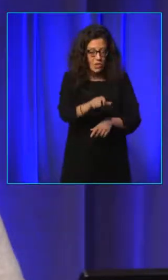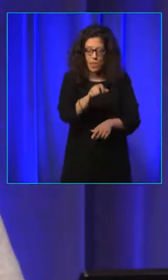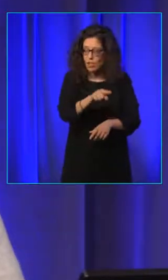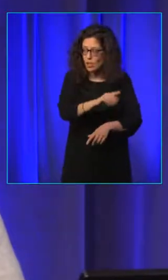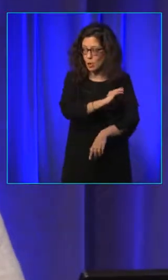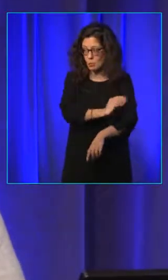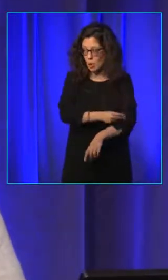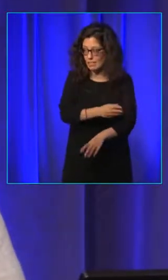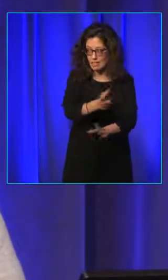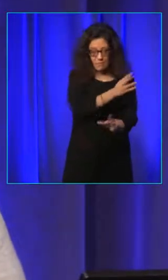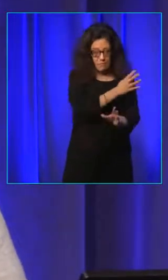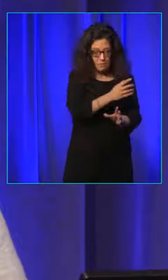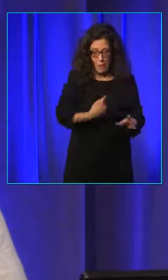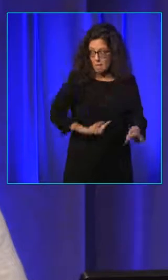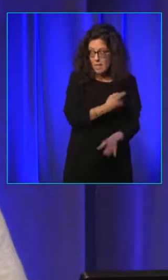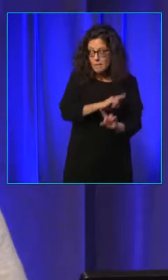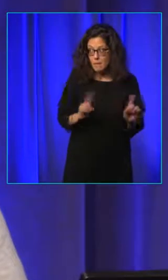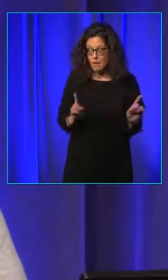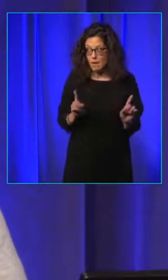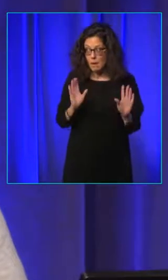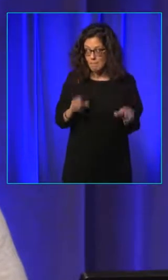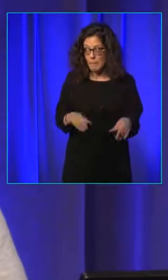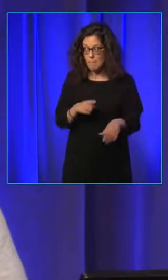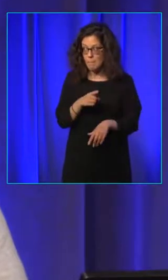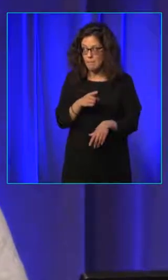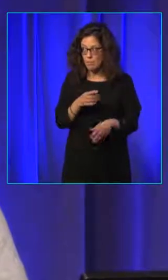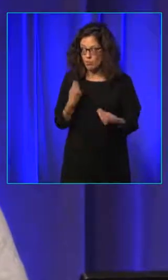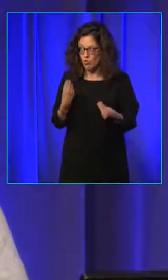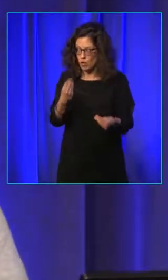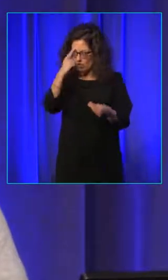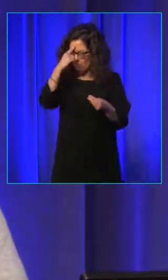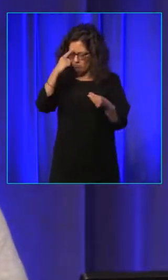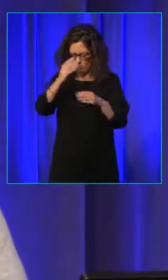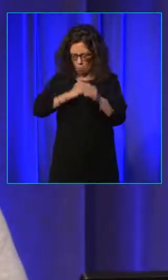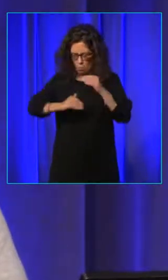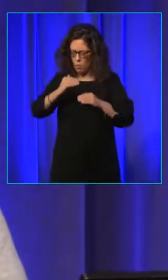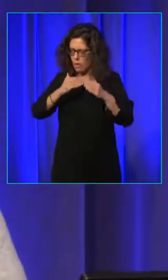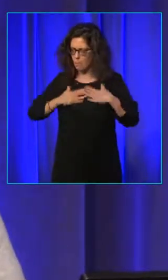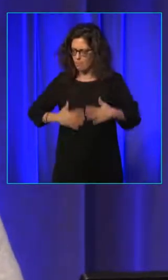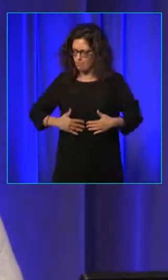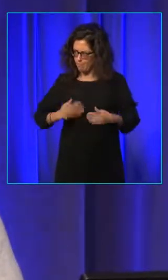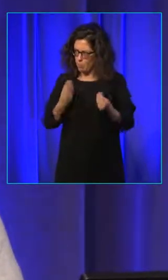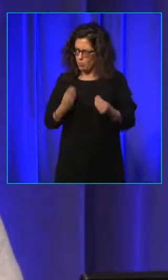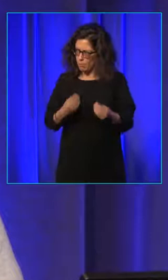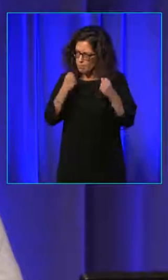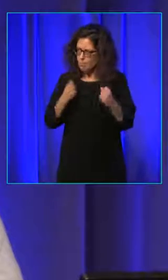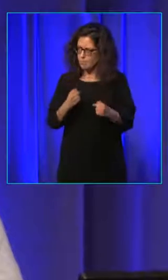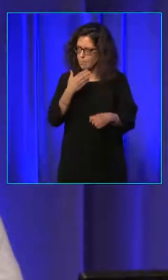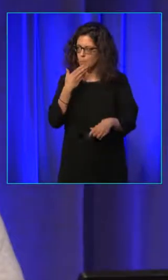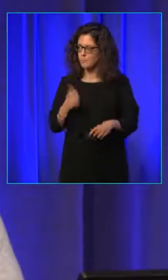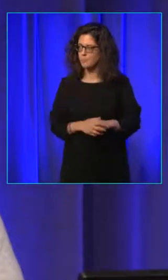des sportifs qui ne sont pas blessés, on renforce le programme moteur. Et voilà.